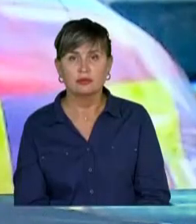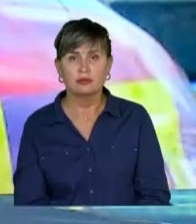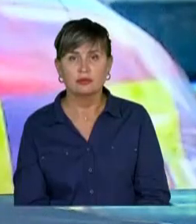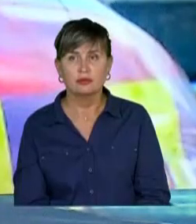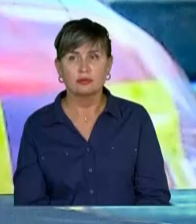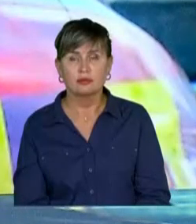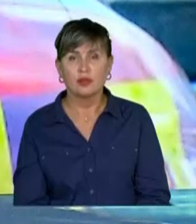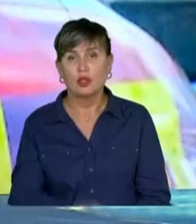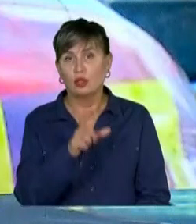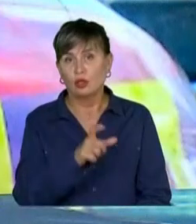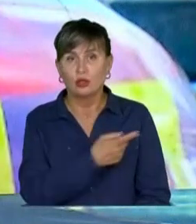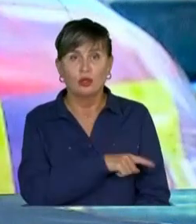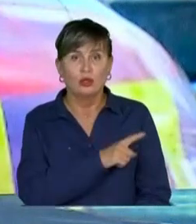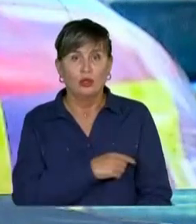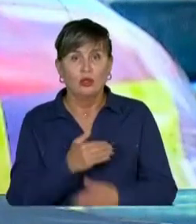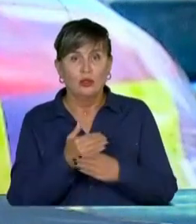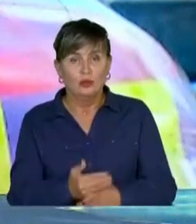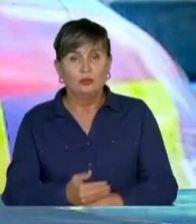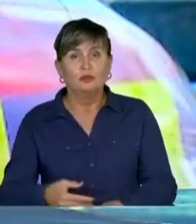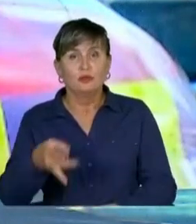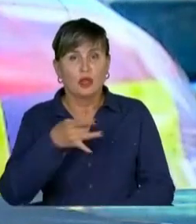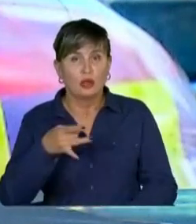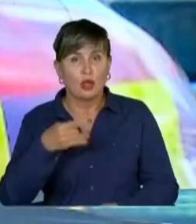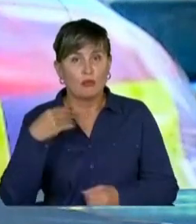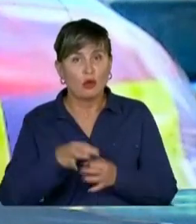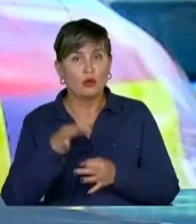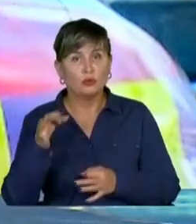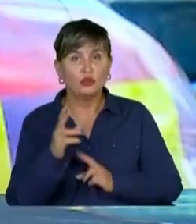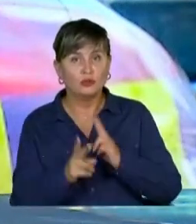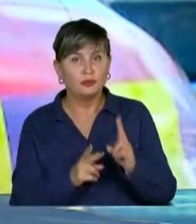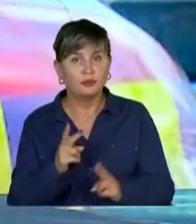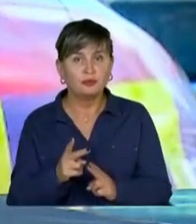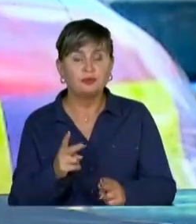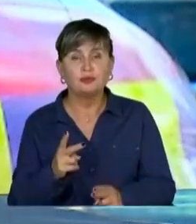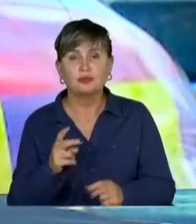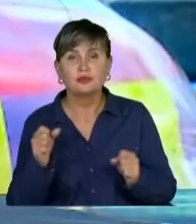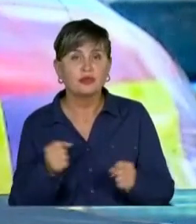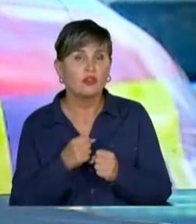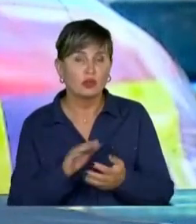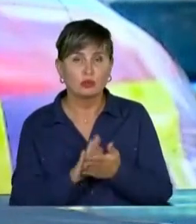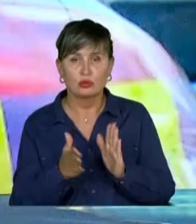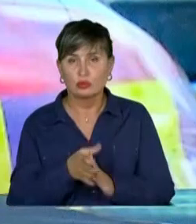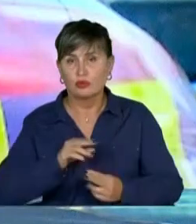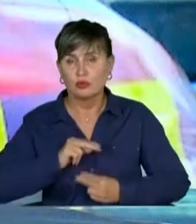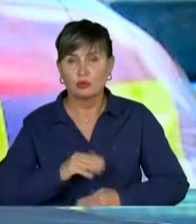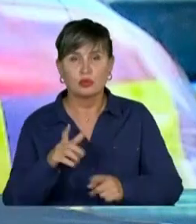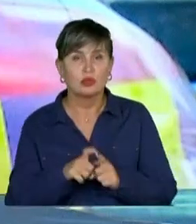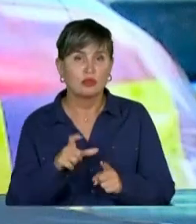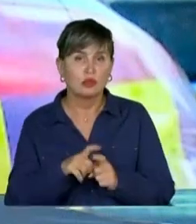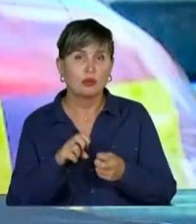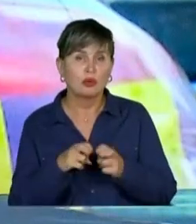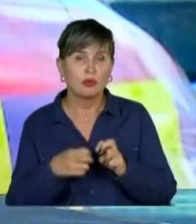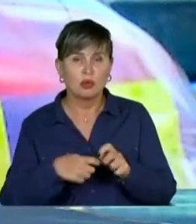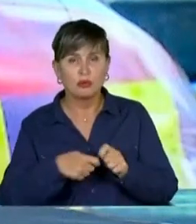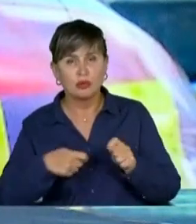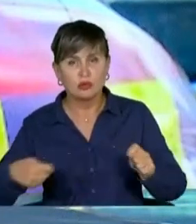А вот сотрудники скорой помощи Буландинского района Акмолинской области жалуются на невыносимые условия труда. По их словам, проблема тянется